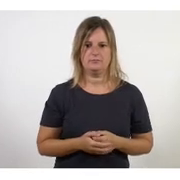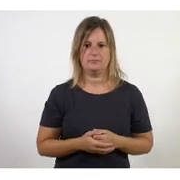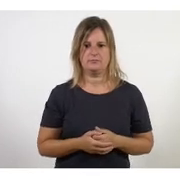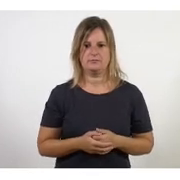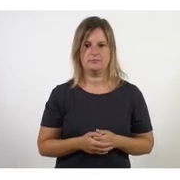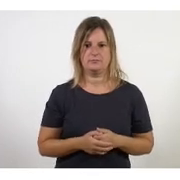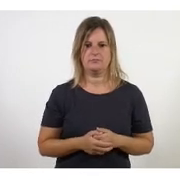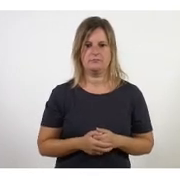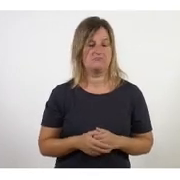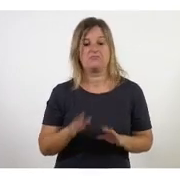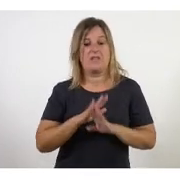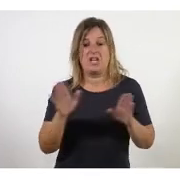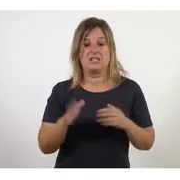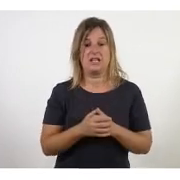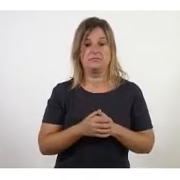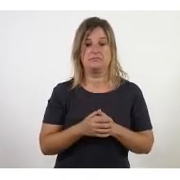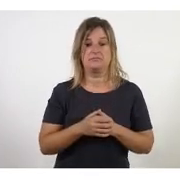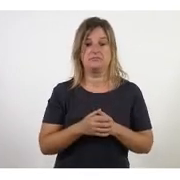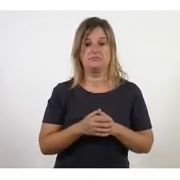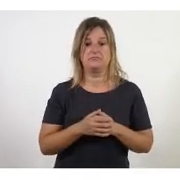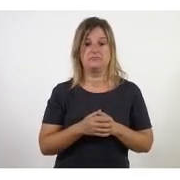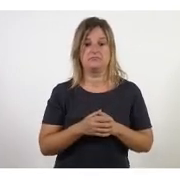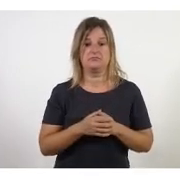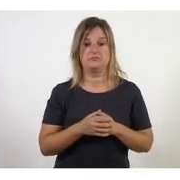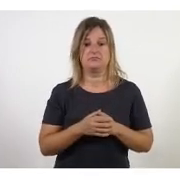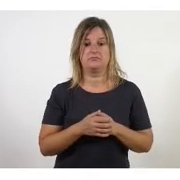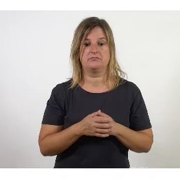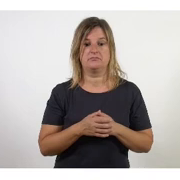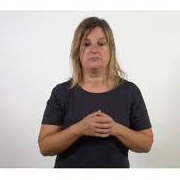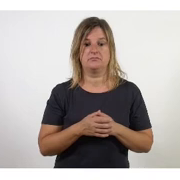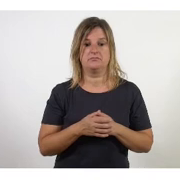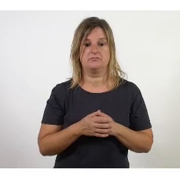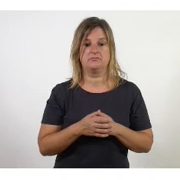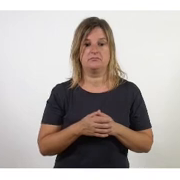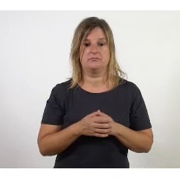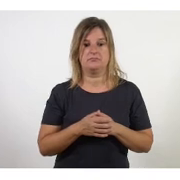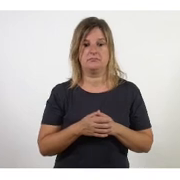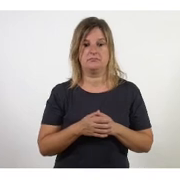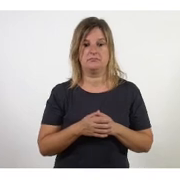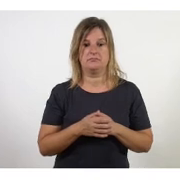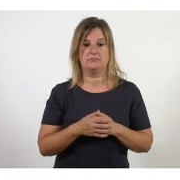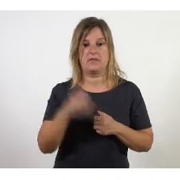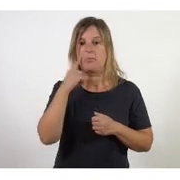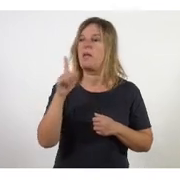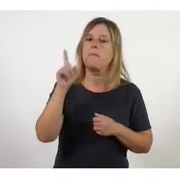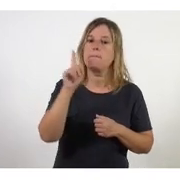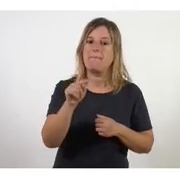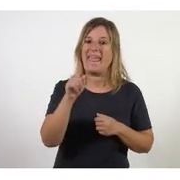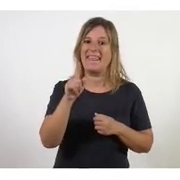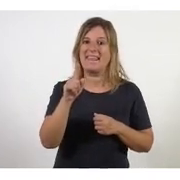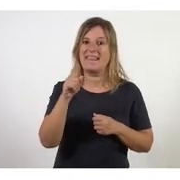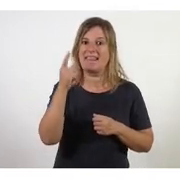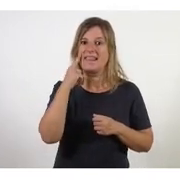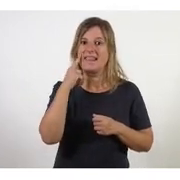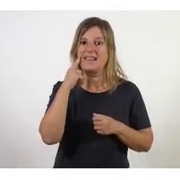I tal qual, és a dir, el col·loquem a la part inferior i fem el mateix. Li donem el play. Desenvolupament sostenible i hem aprofitat aquesta